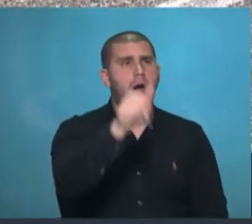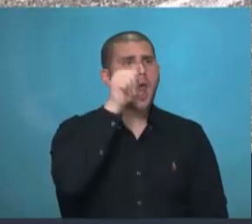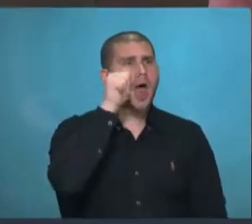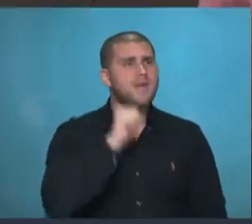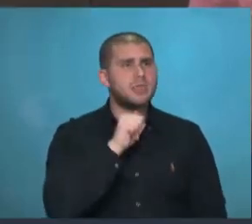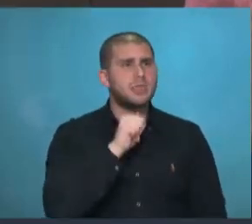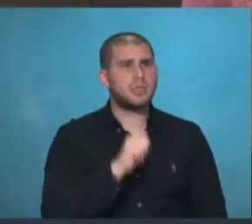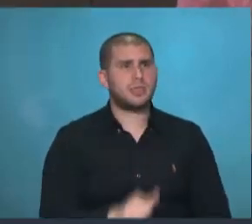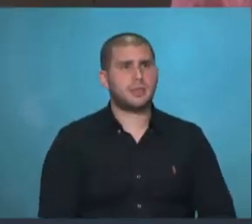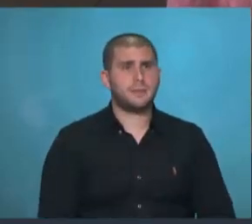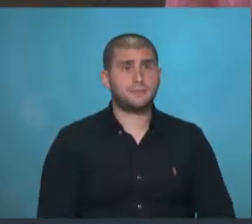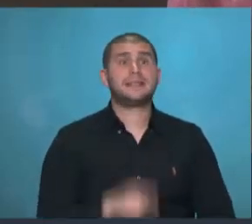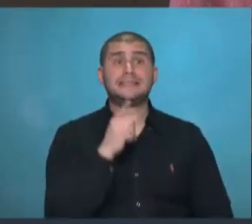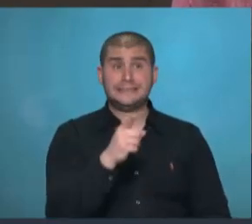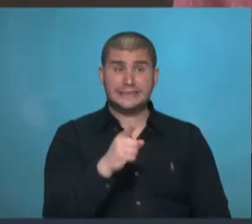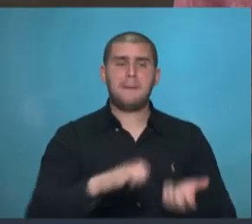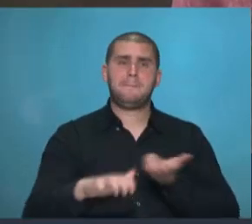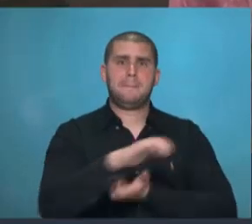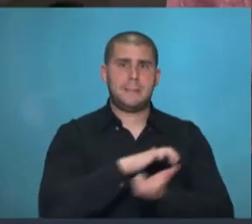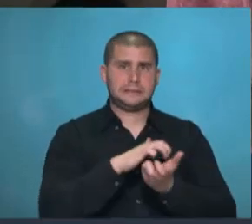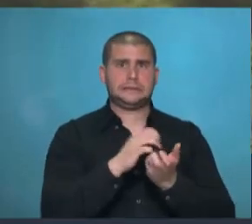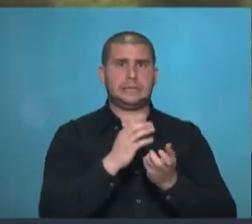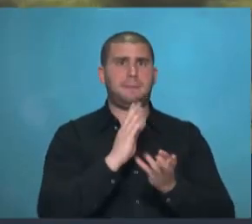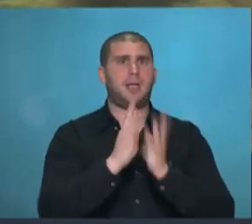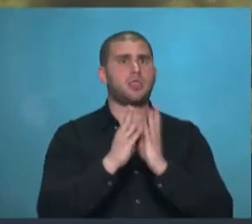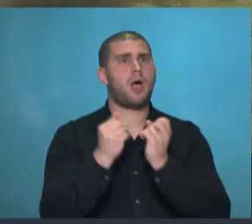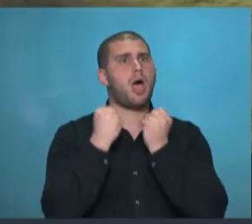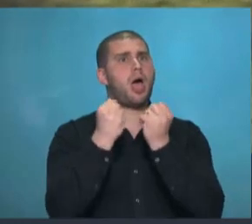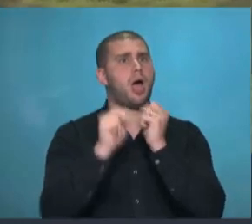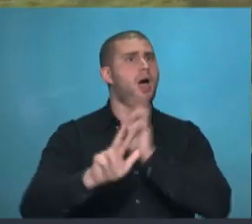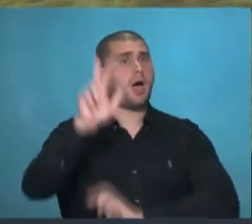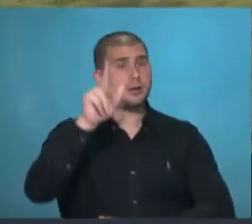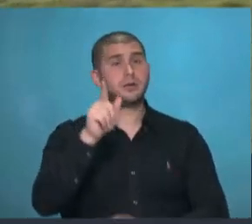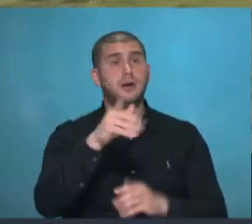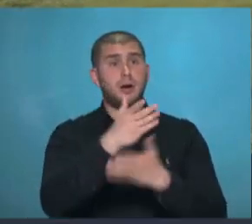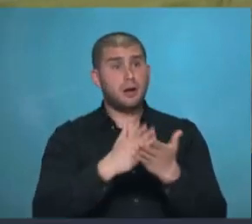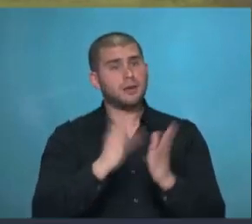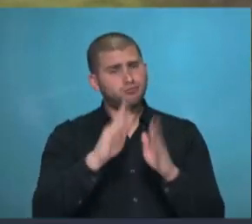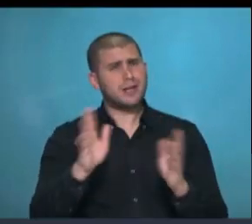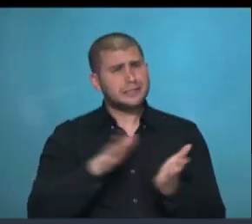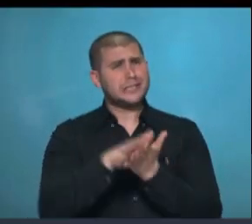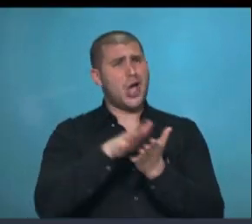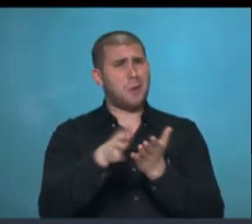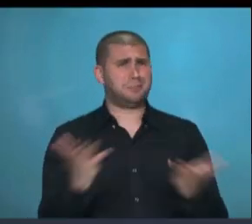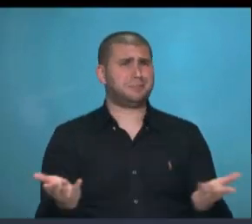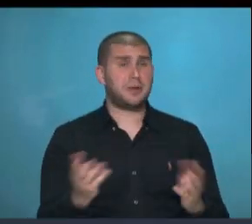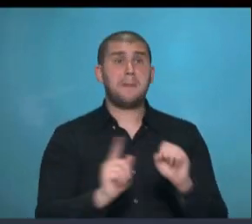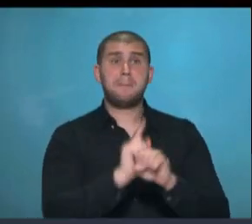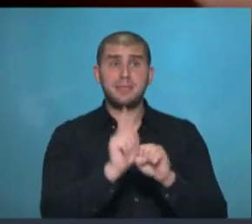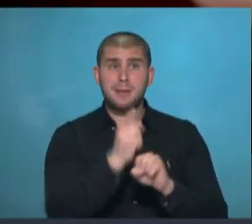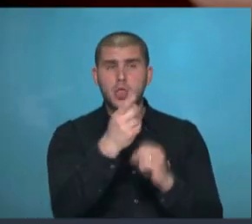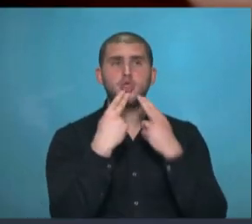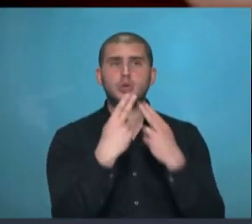לבן. קודם כל זה מסבך את כל התנועה, את כל העלייה למטולה. אפשר בקטעים מסוימים לתת לתנועה לזרום. ובינתיים הנה